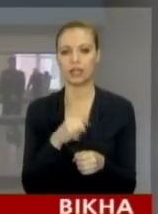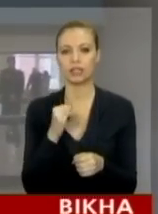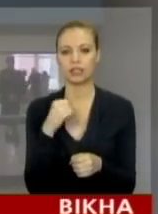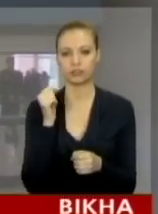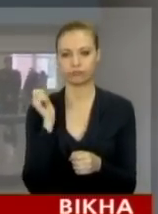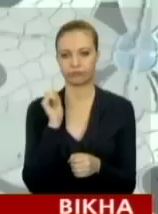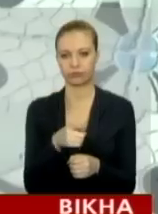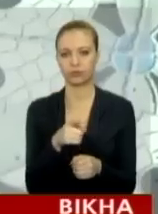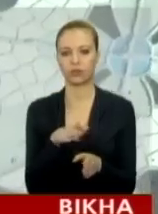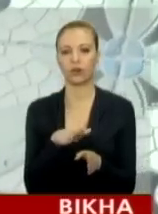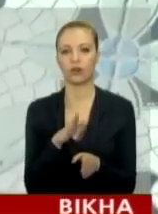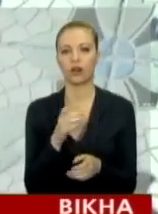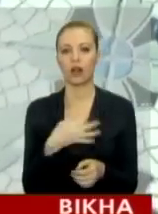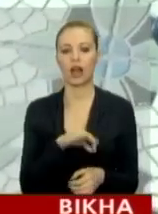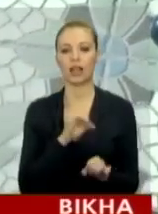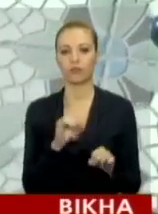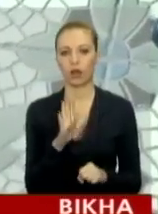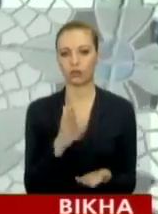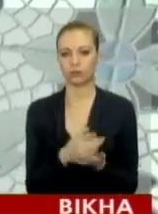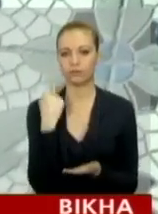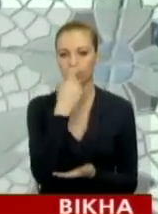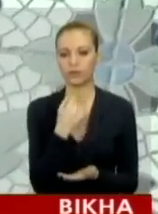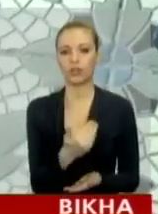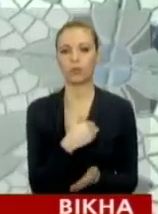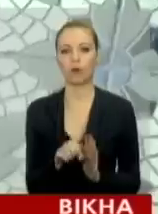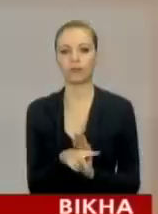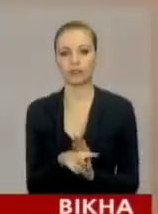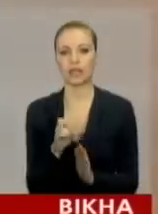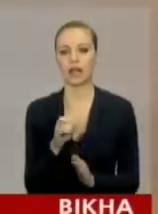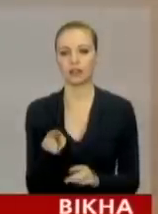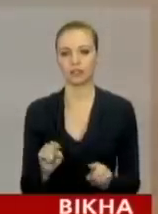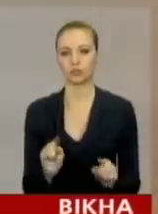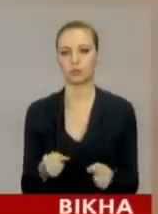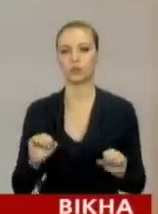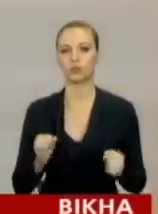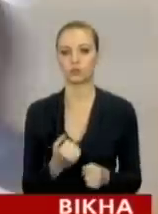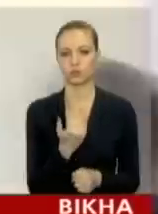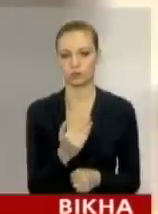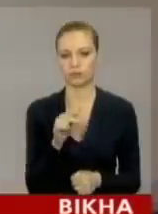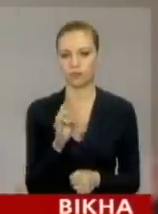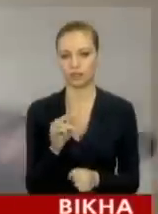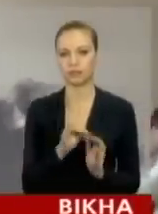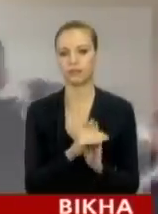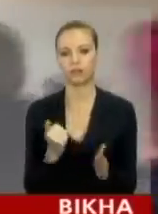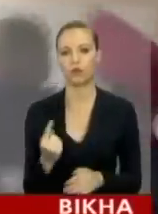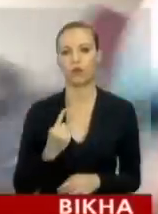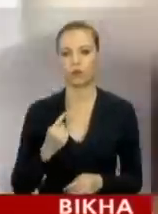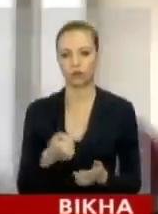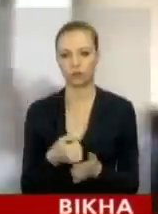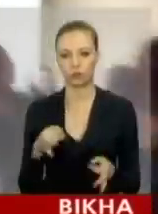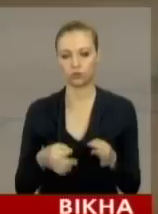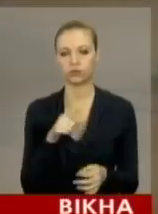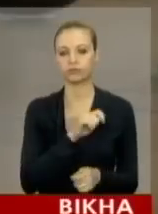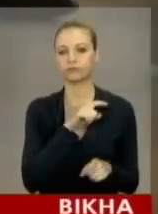Зеленкою зеленою цівкою адвокату в обличчя і намагалися втекти, але їх схопили друзі Власенка і викликали охорону суду.